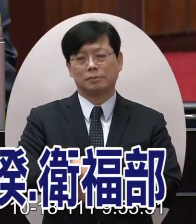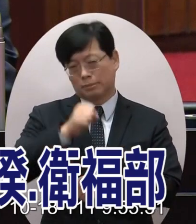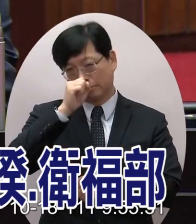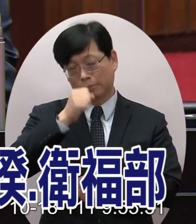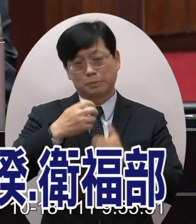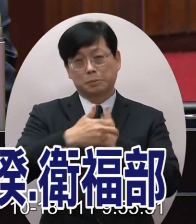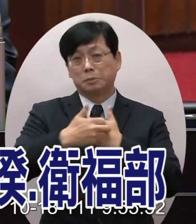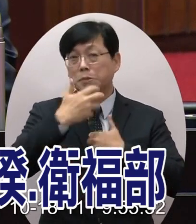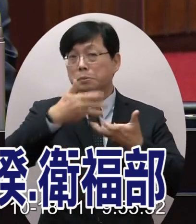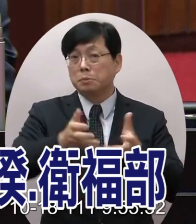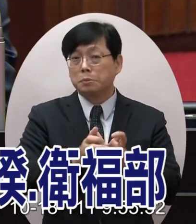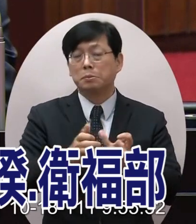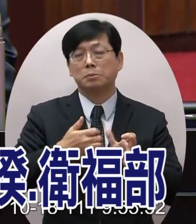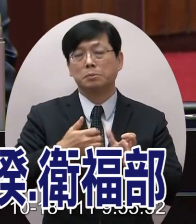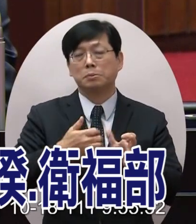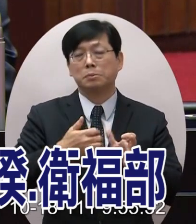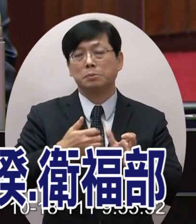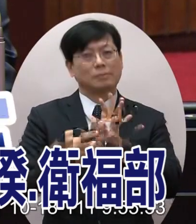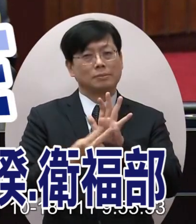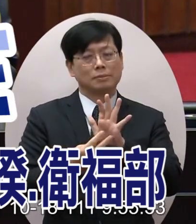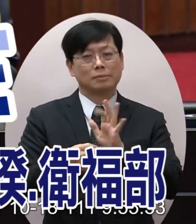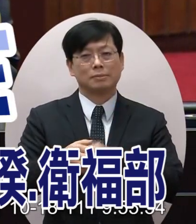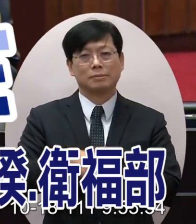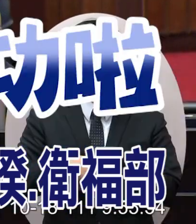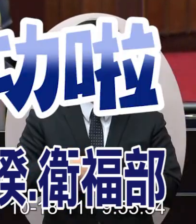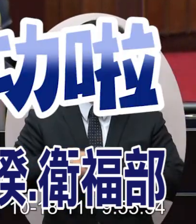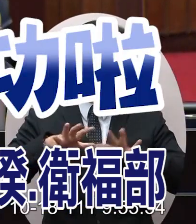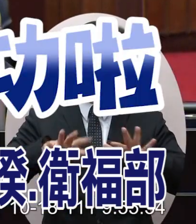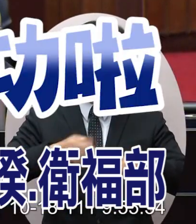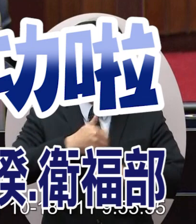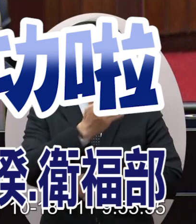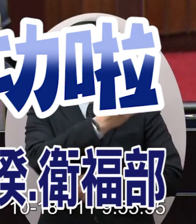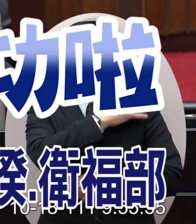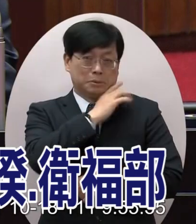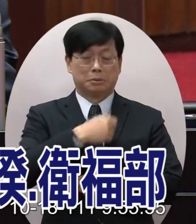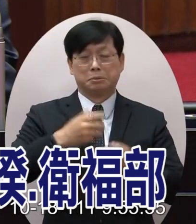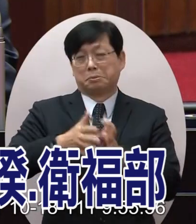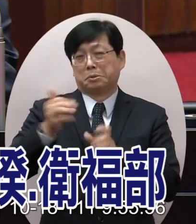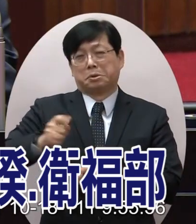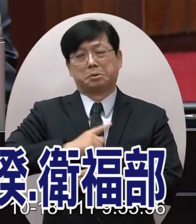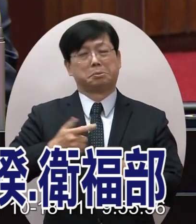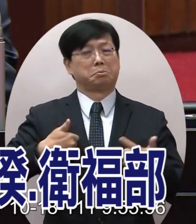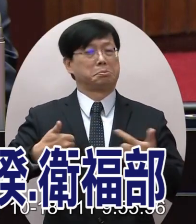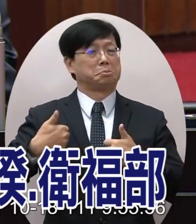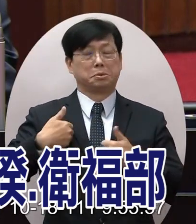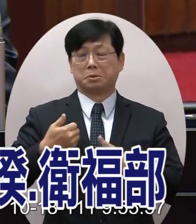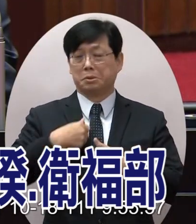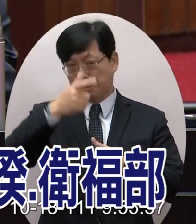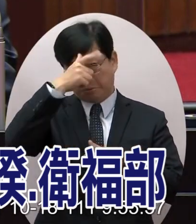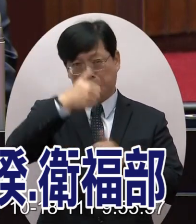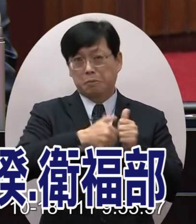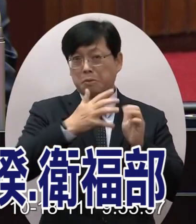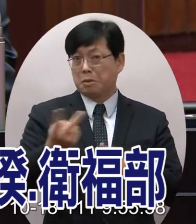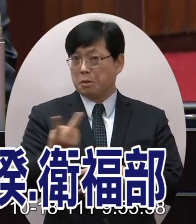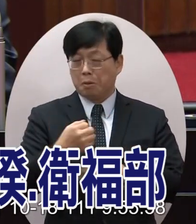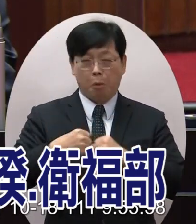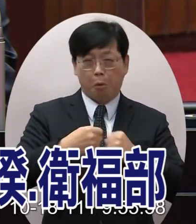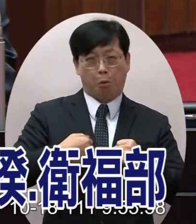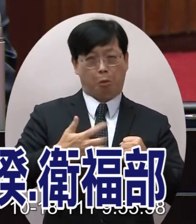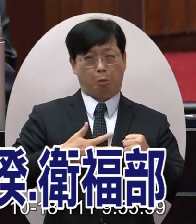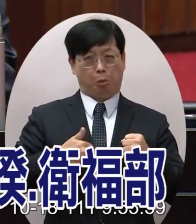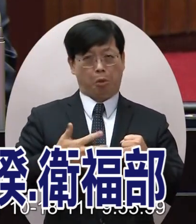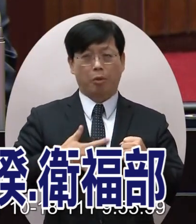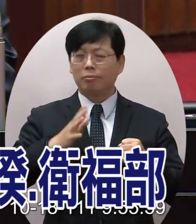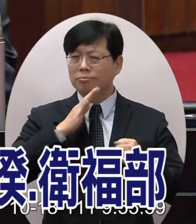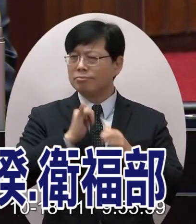卫福部提出来，所以 还有交通部也要。 因为现在陈时中在邀功了，陈时中跟黄珊两个人在争功，所以到底是怎么样？其